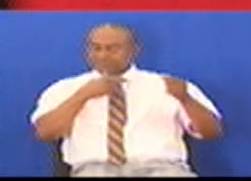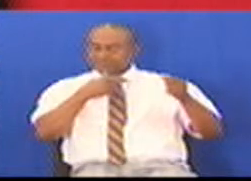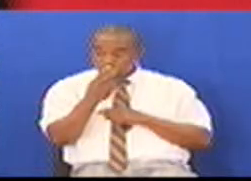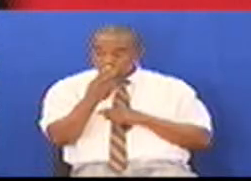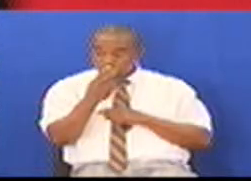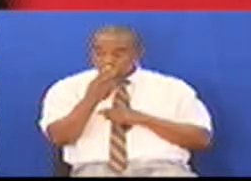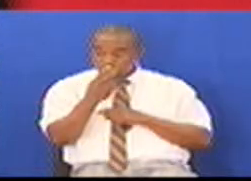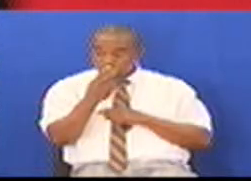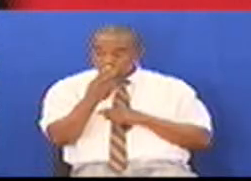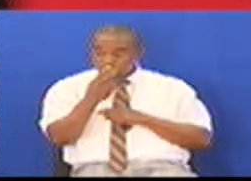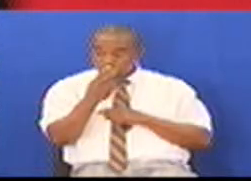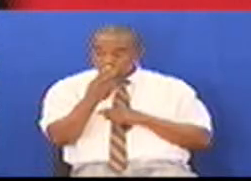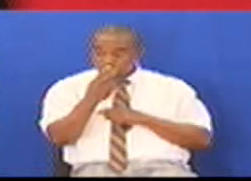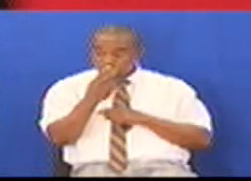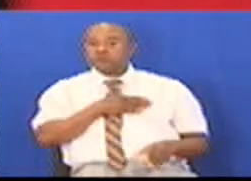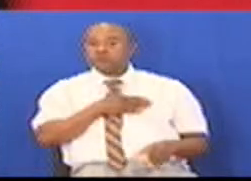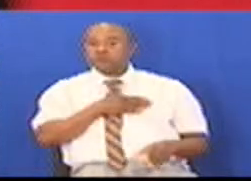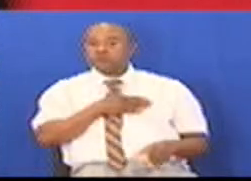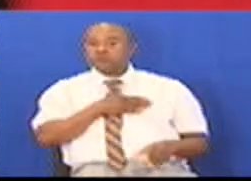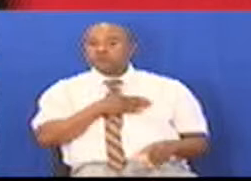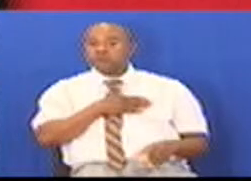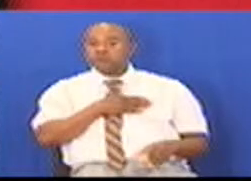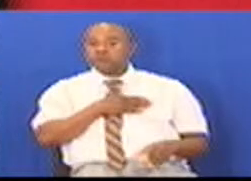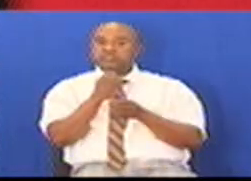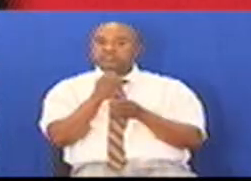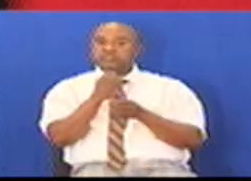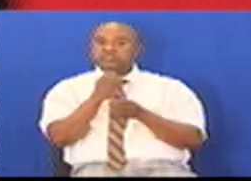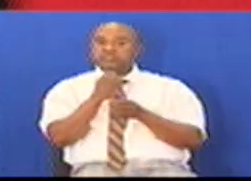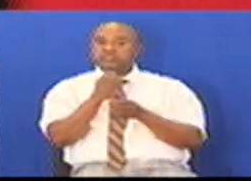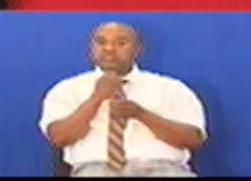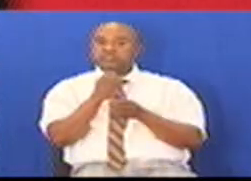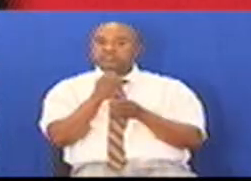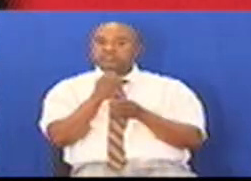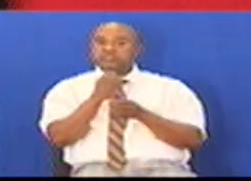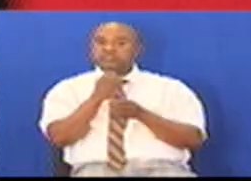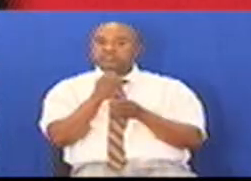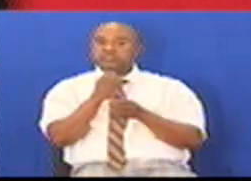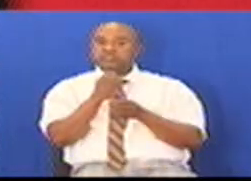ya kamati kuhusiana na bajeti ya serikali kwa mwaka